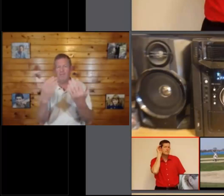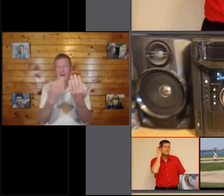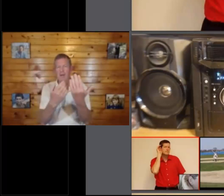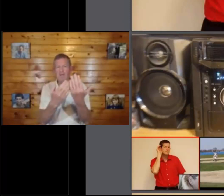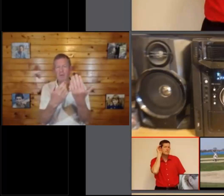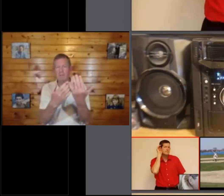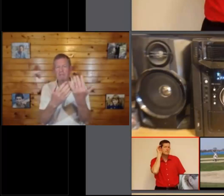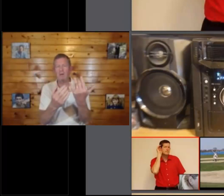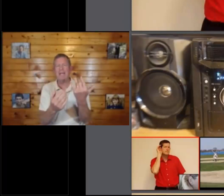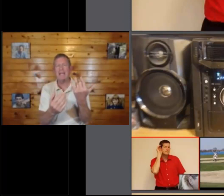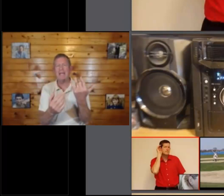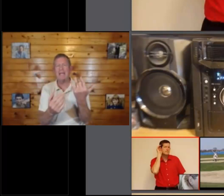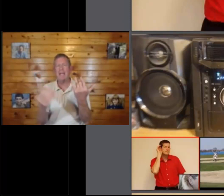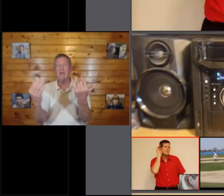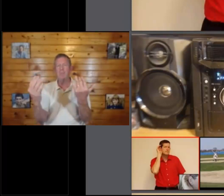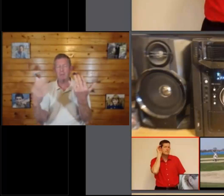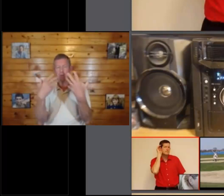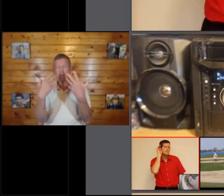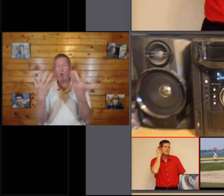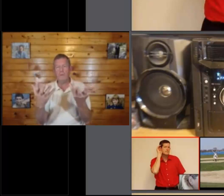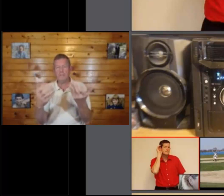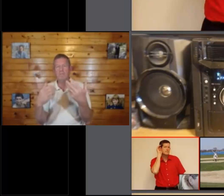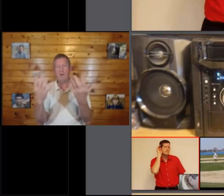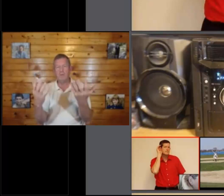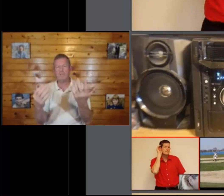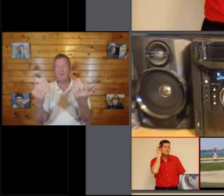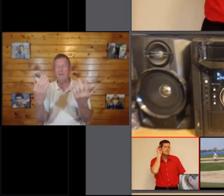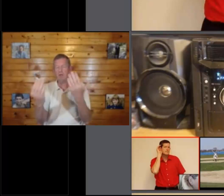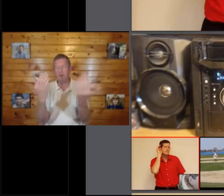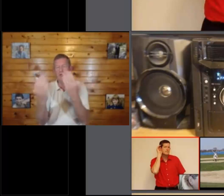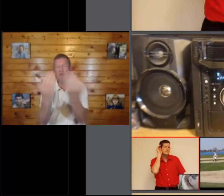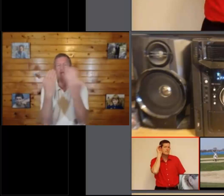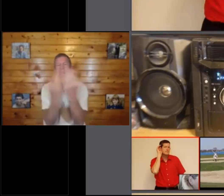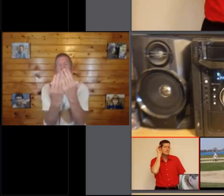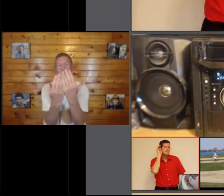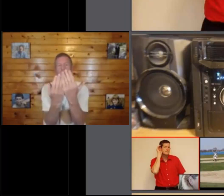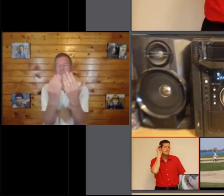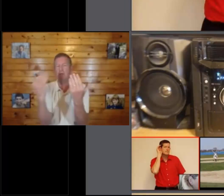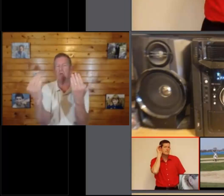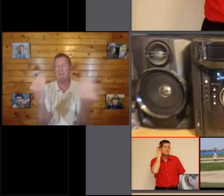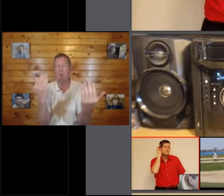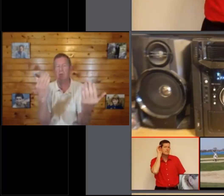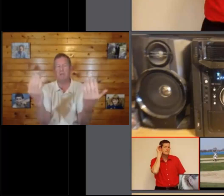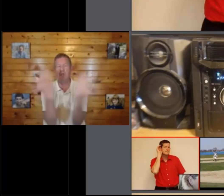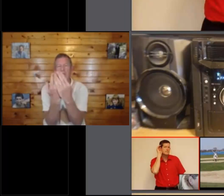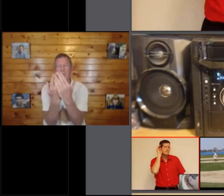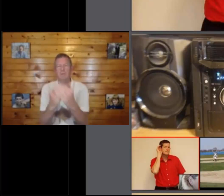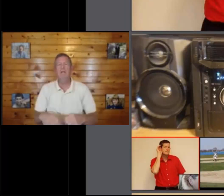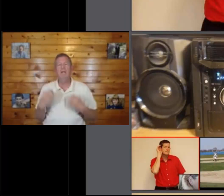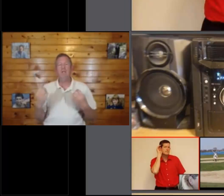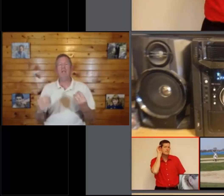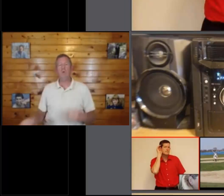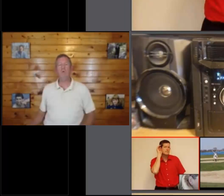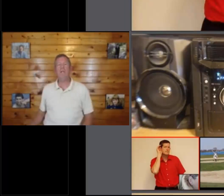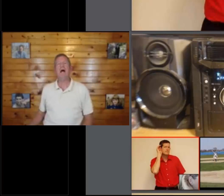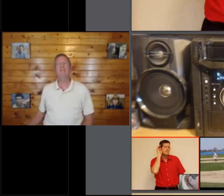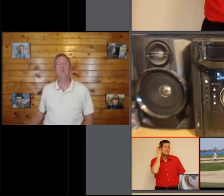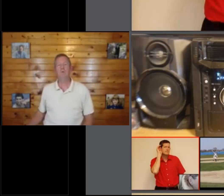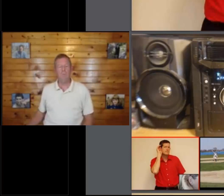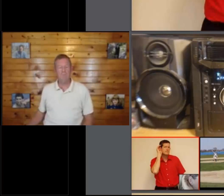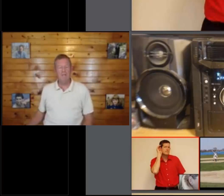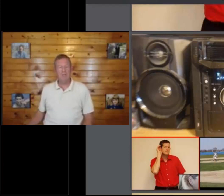E, followed by a vowel sound. E, my mouth is open, it's a vowel sound. J'écoute, not je écoute, but j'écoute. J'écoute